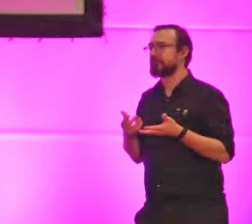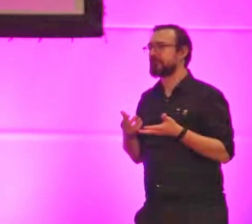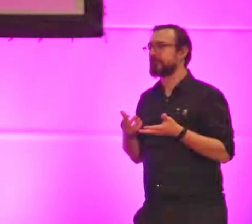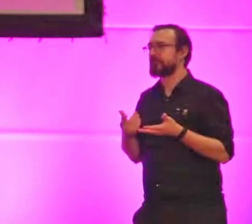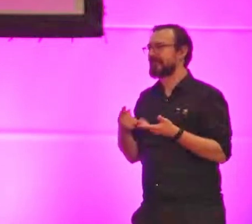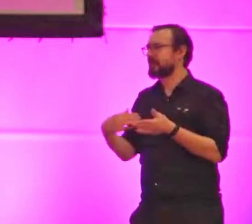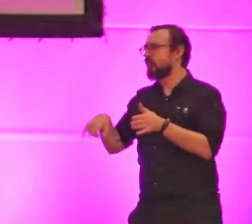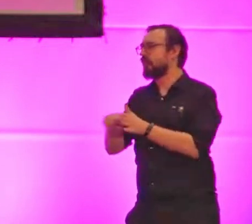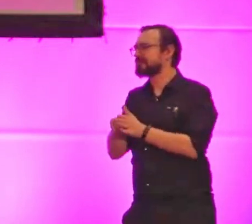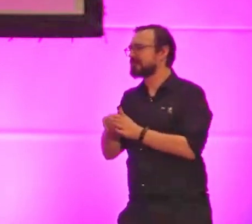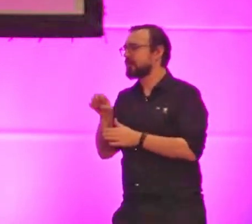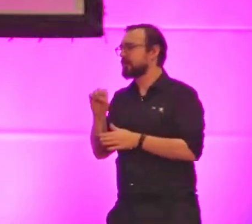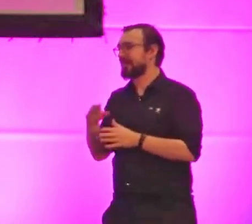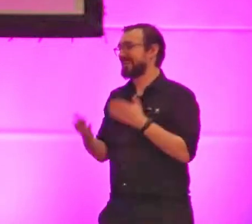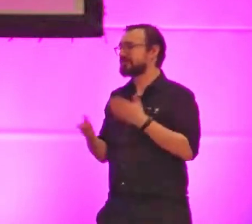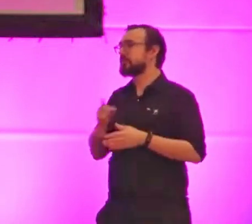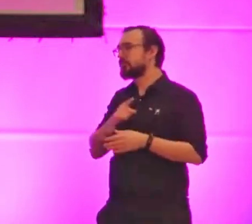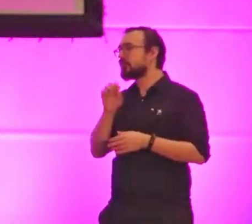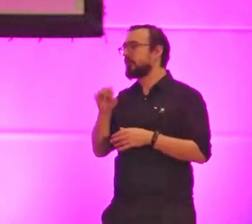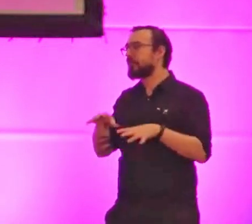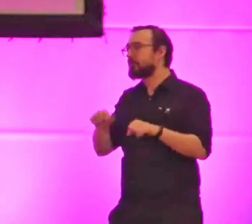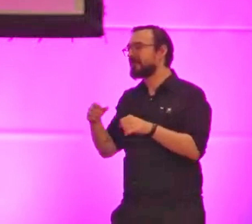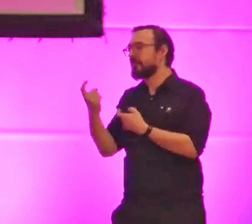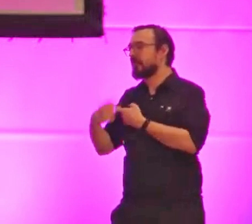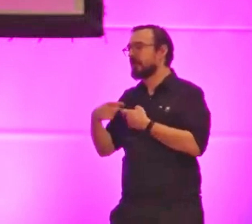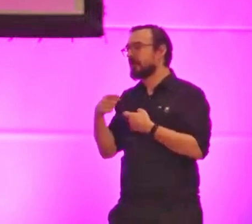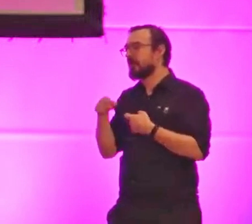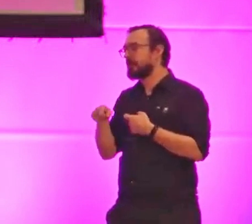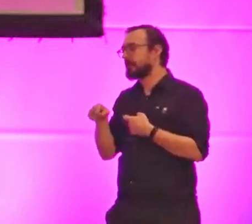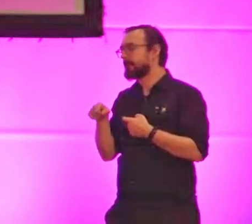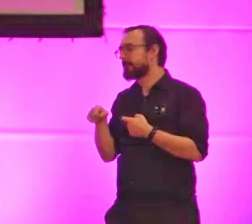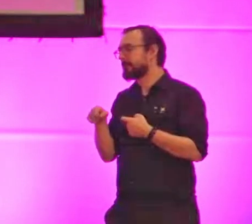ett avsnitt om, när det blev en hel del uppgifter om den här